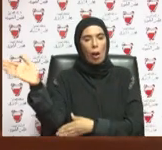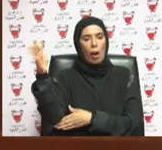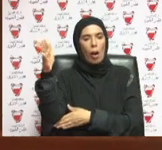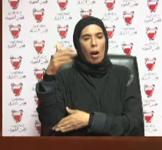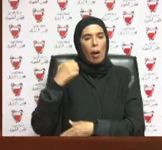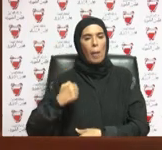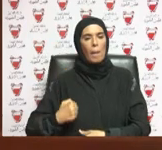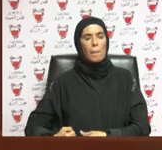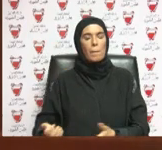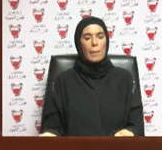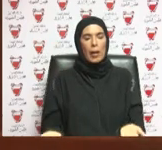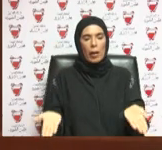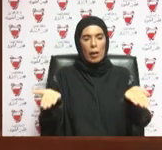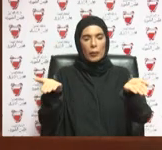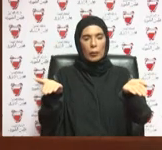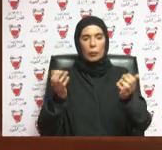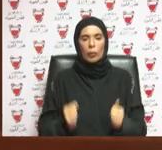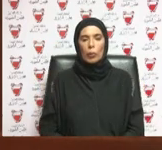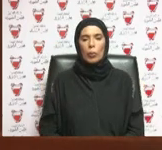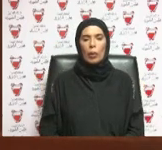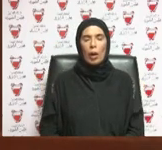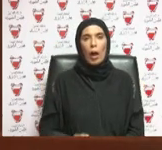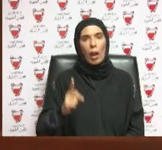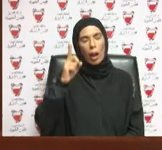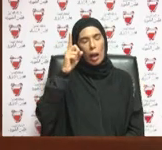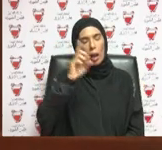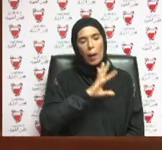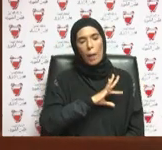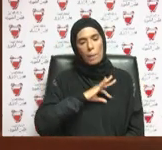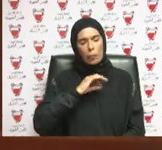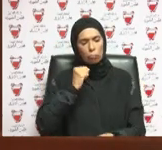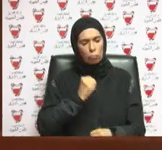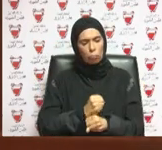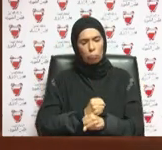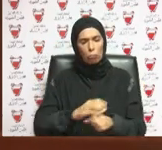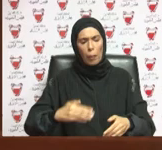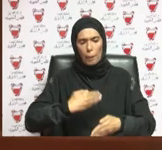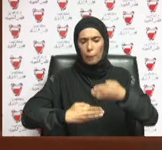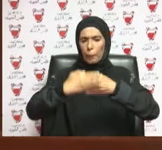خفاقة بنهضتها التي كان لسموه رحمه الله الدور الكبير في بنائها.